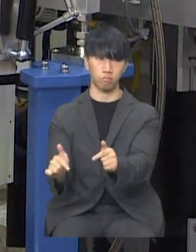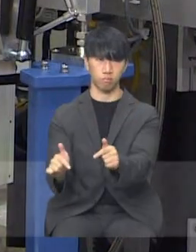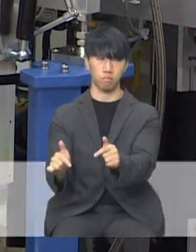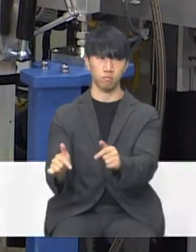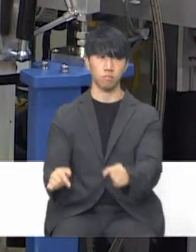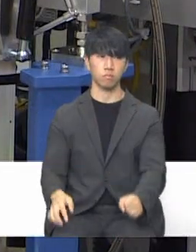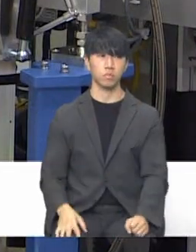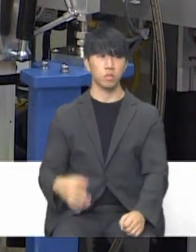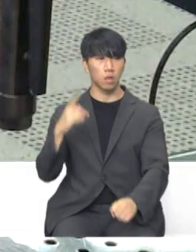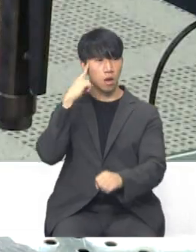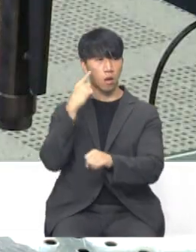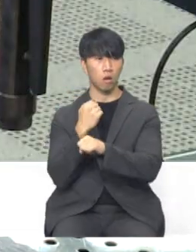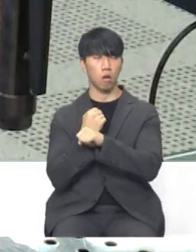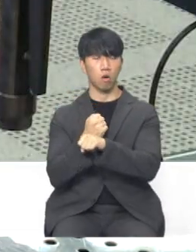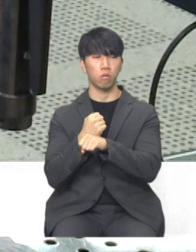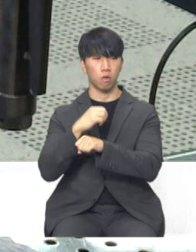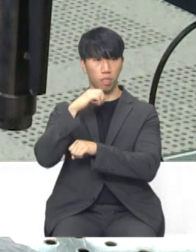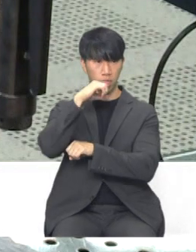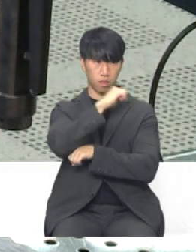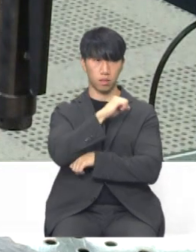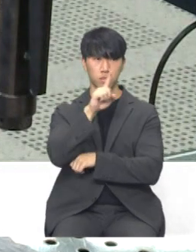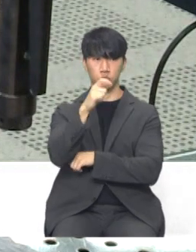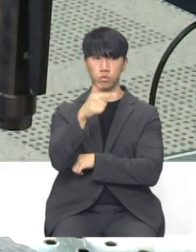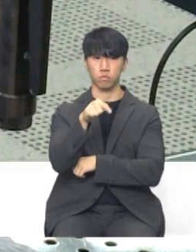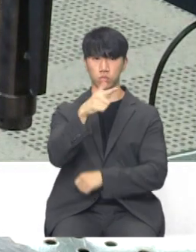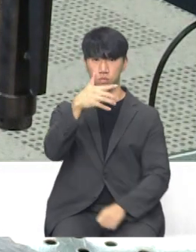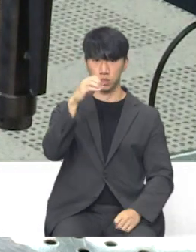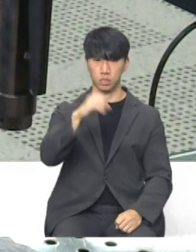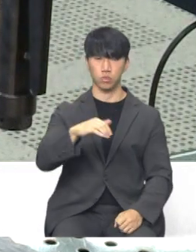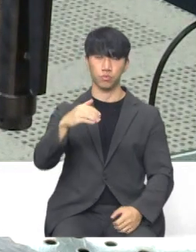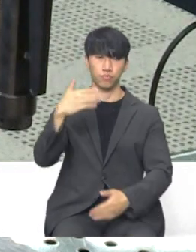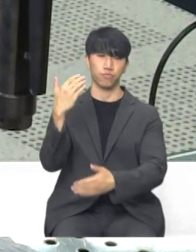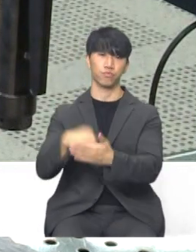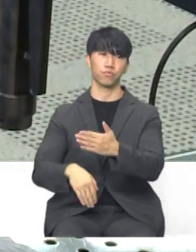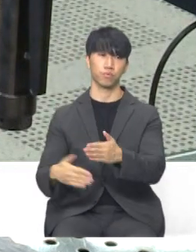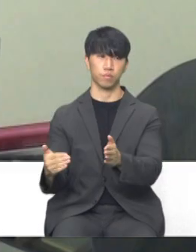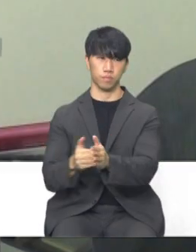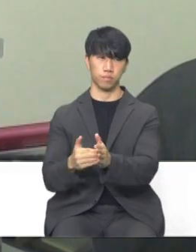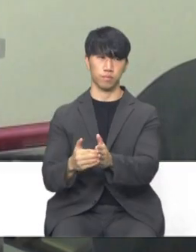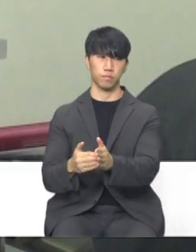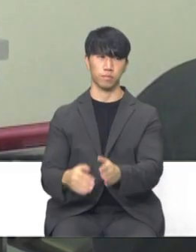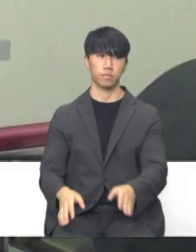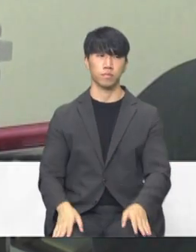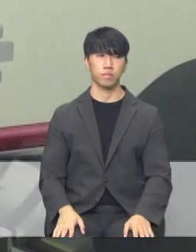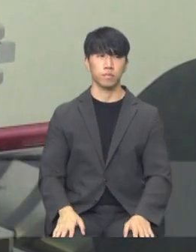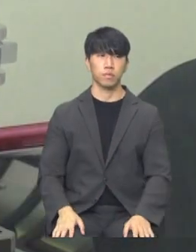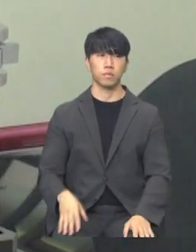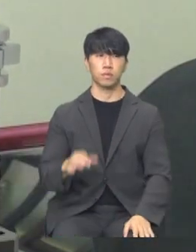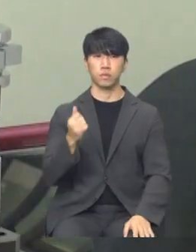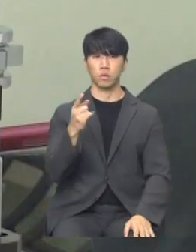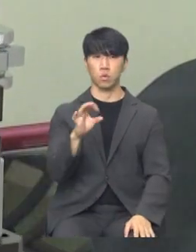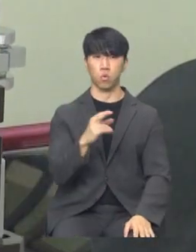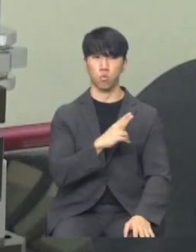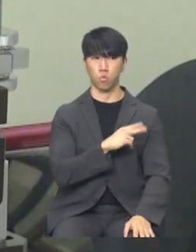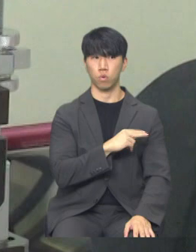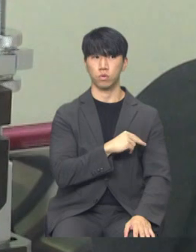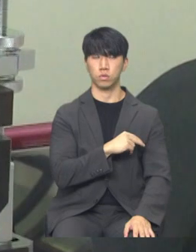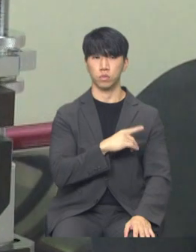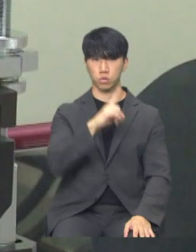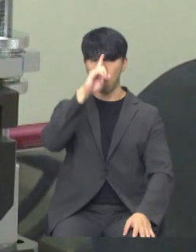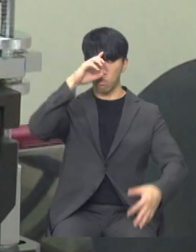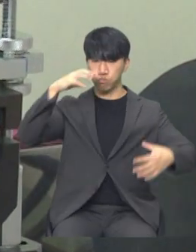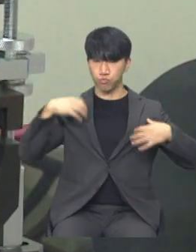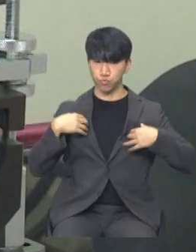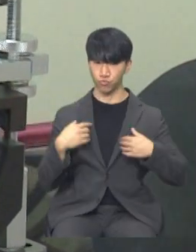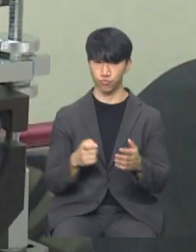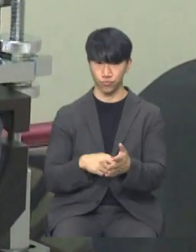특히 연구개발 분야 예산은 올해보다 16.6% 삭감됐습니다. 홍영표 국회의원은 정부의